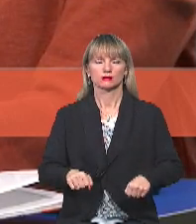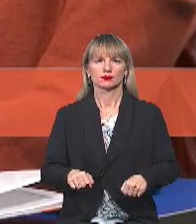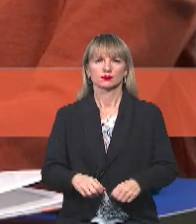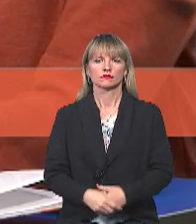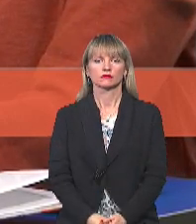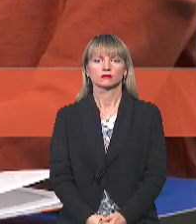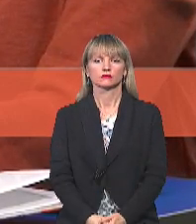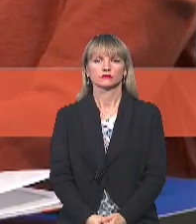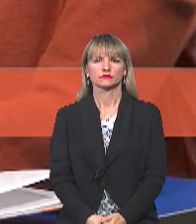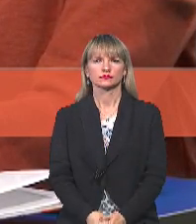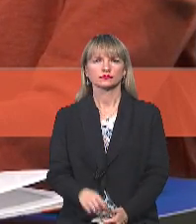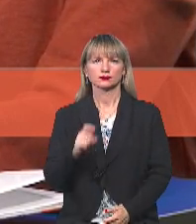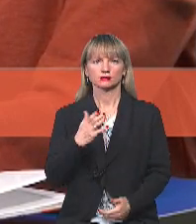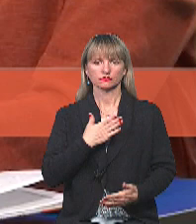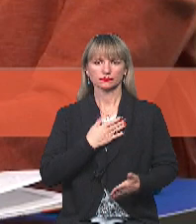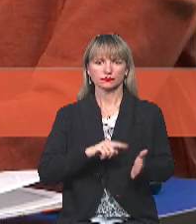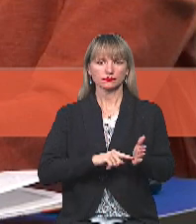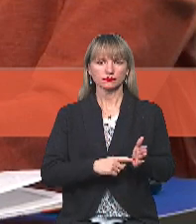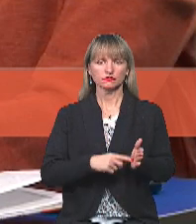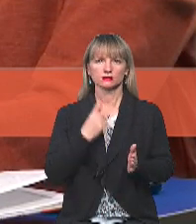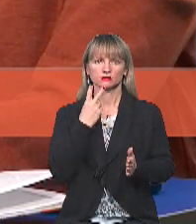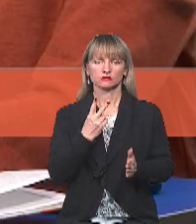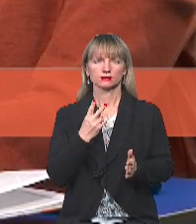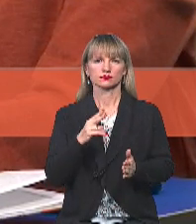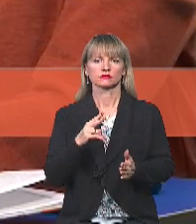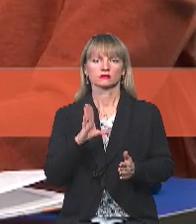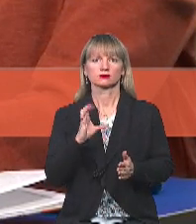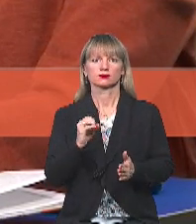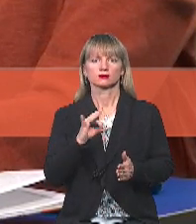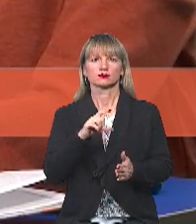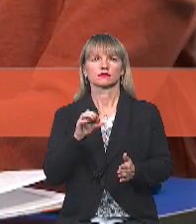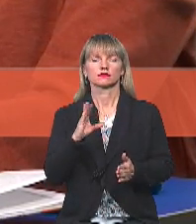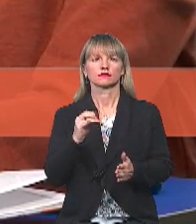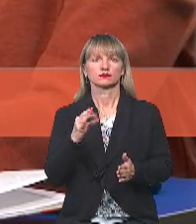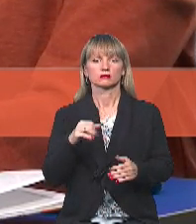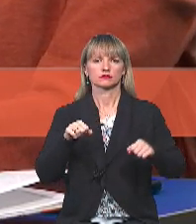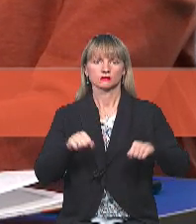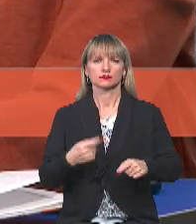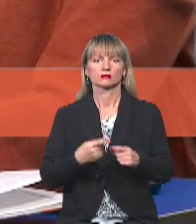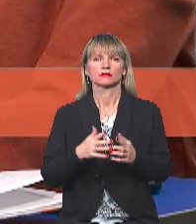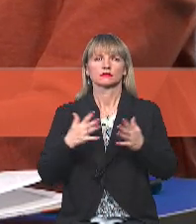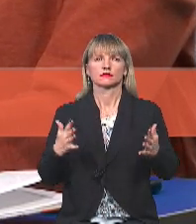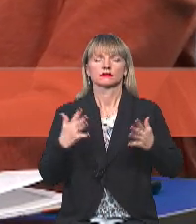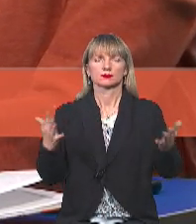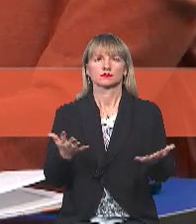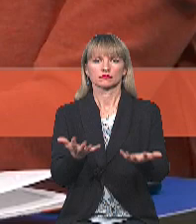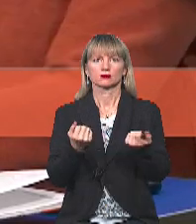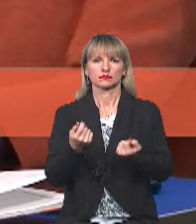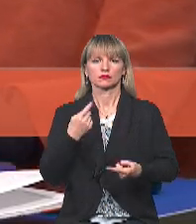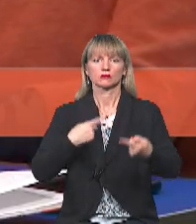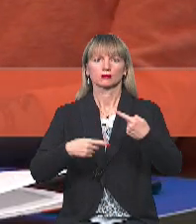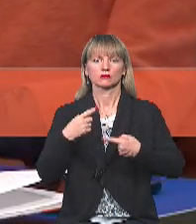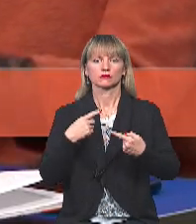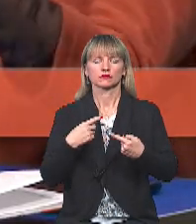Але з моєї точки зору, от верховенство права все більш і більш набуває обертів.